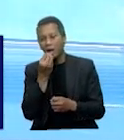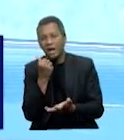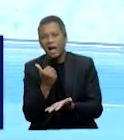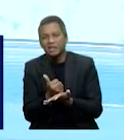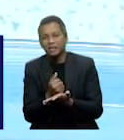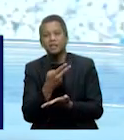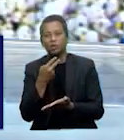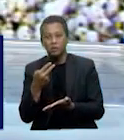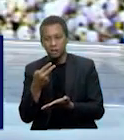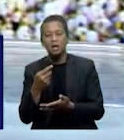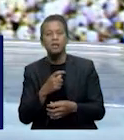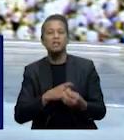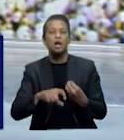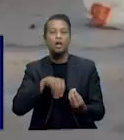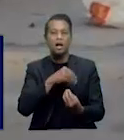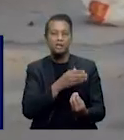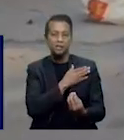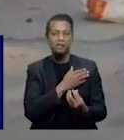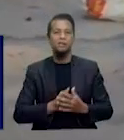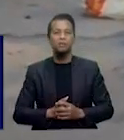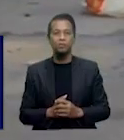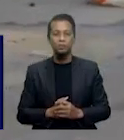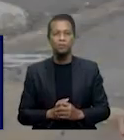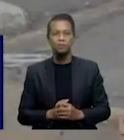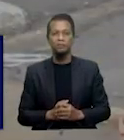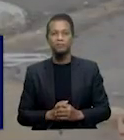ini tengah berada di Tanah Suci.